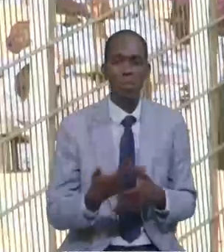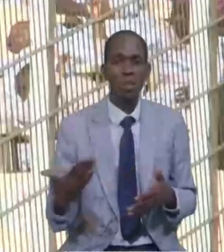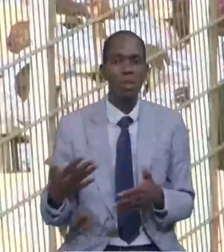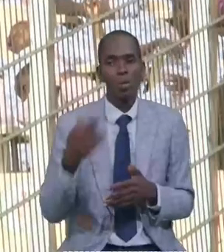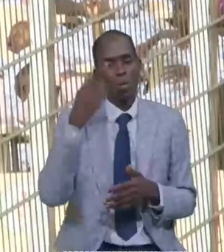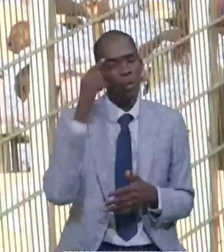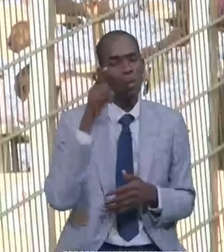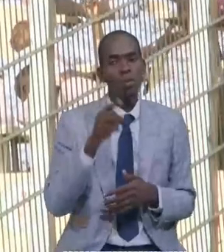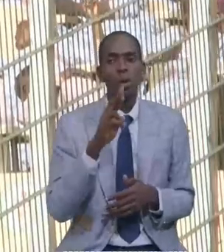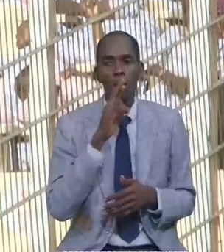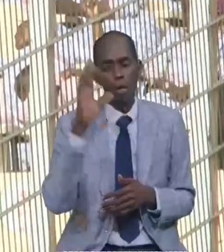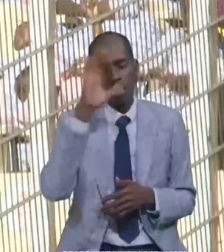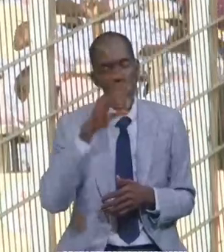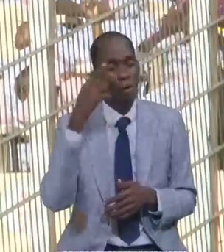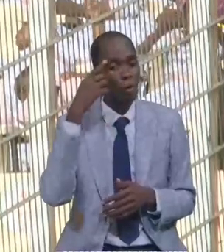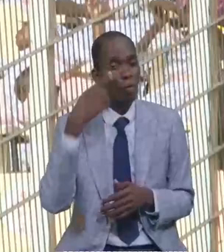Du monde entier,